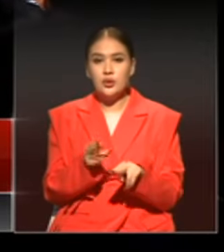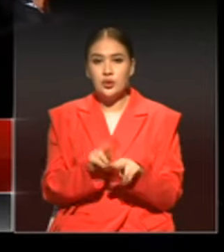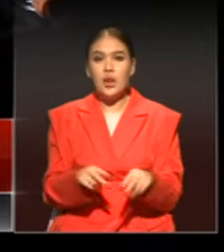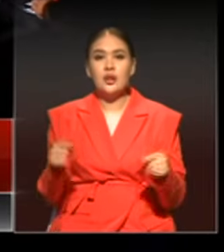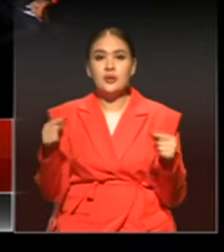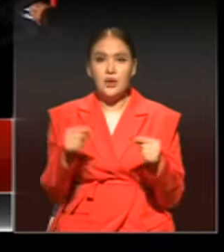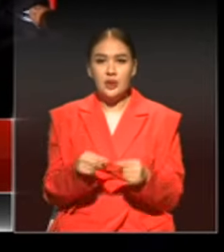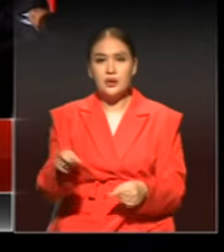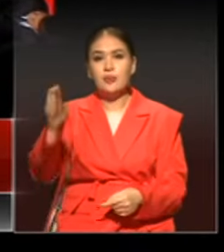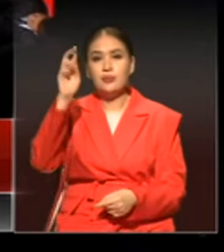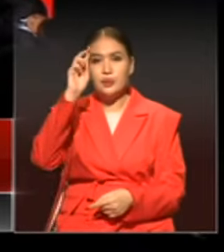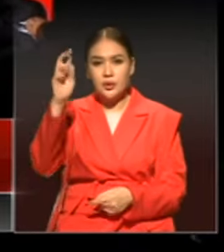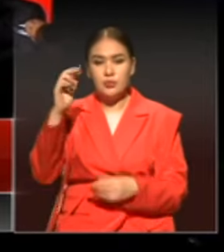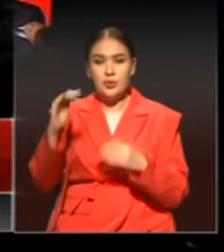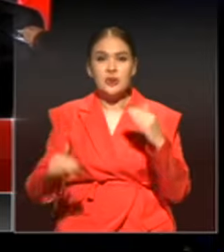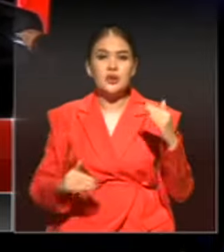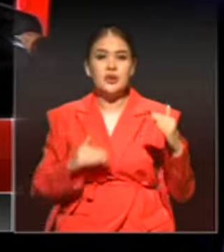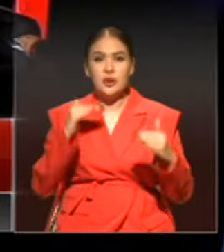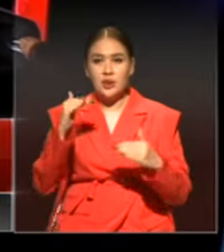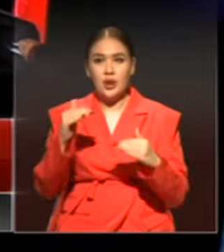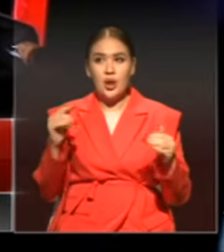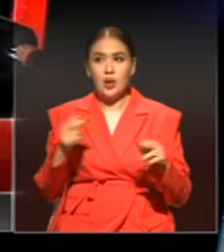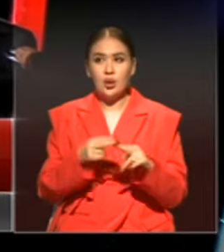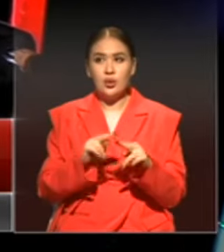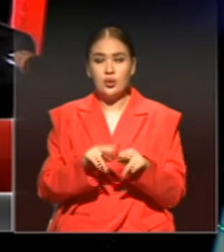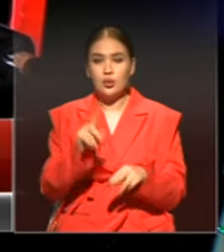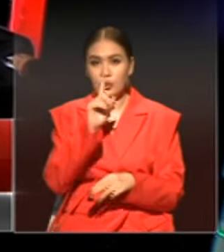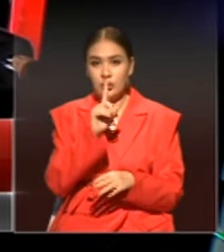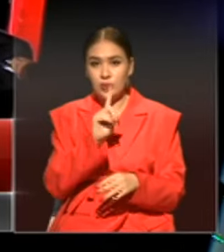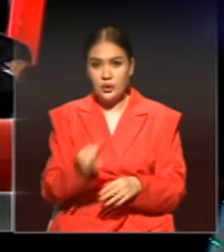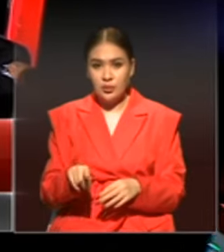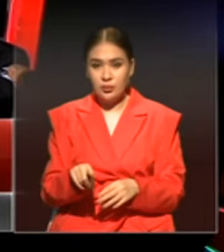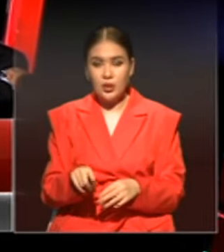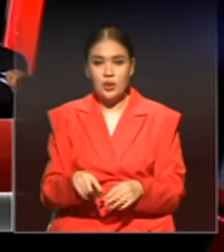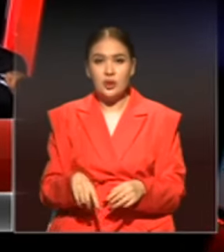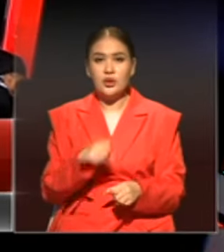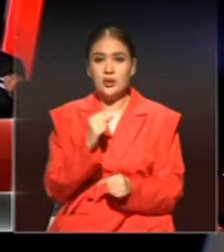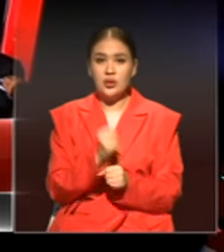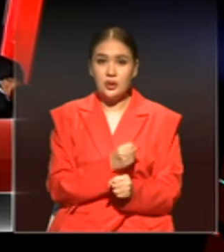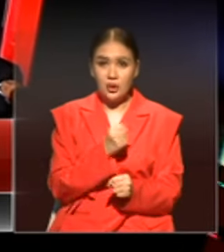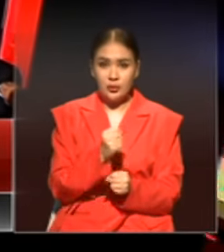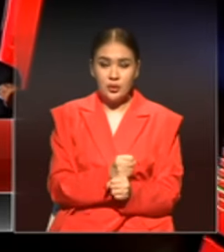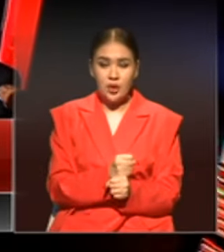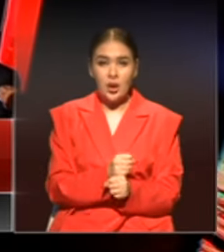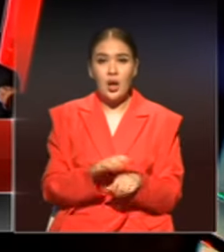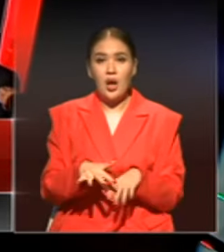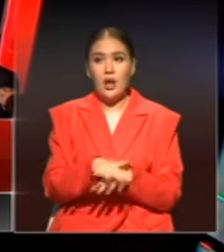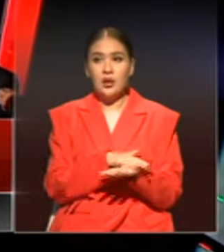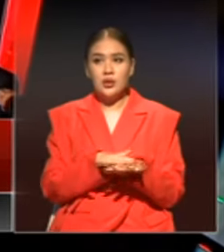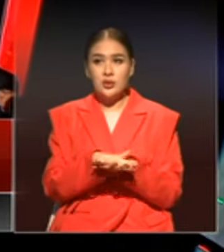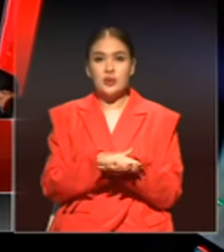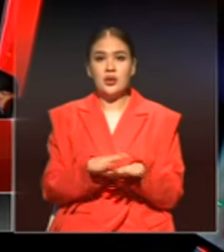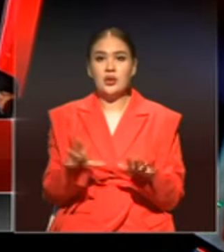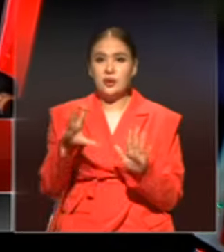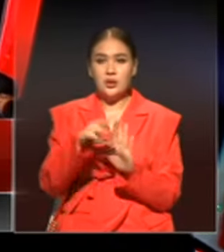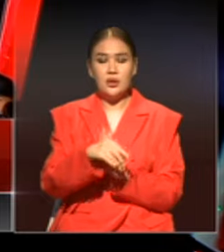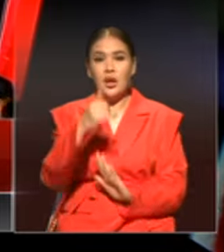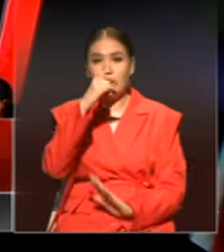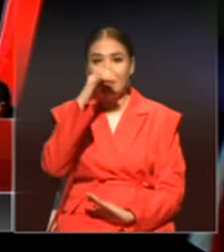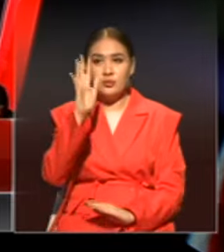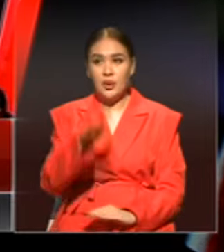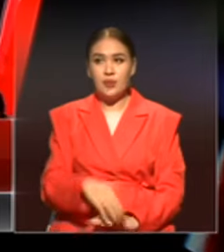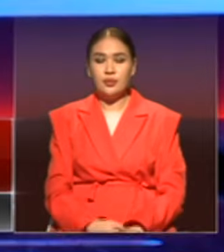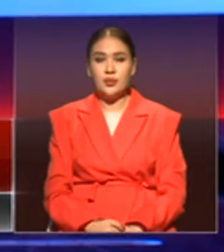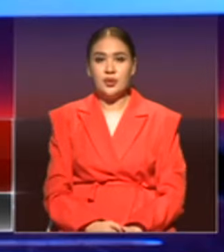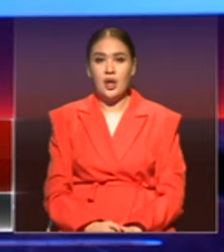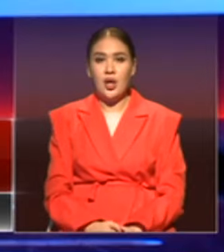нақты мемлекеттік деңгейге дейін көтермей, біз жаңағы сұрыптауды халықтың санасына сіңіре алмаймыз. Ертай Мырза,